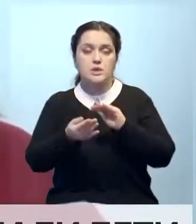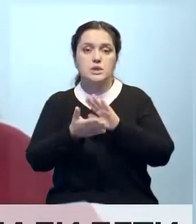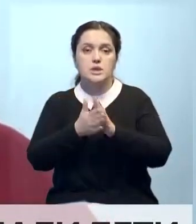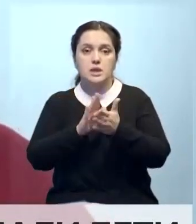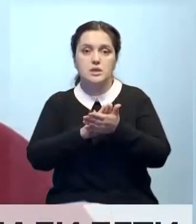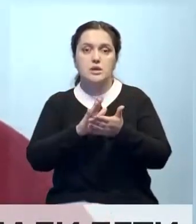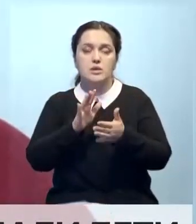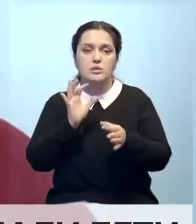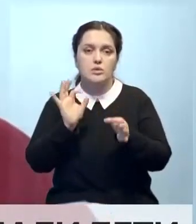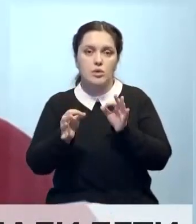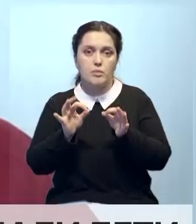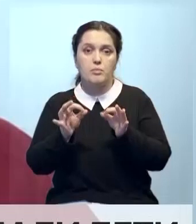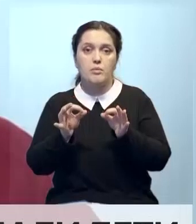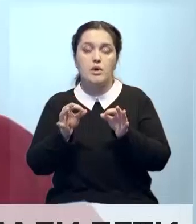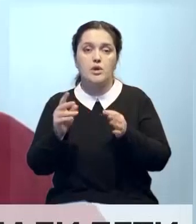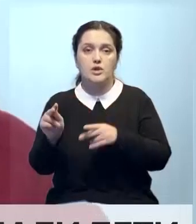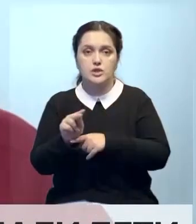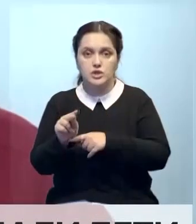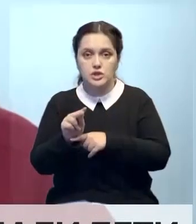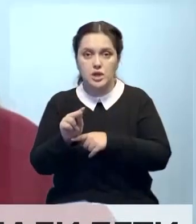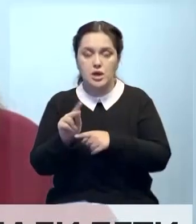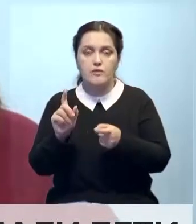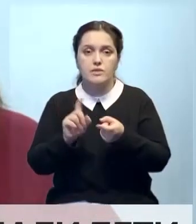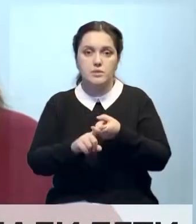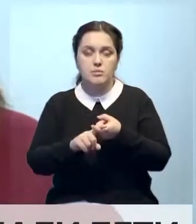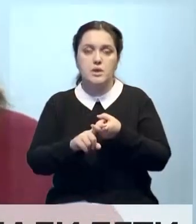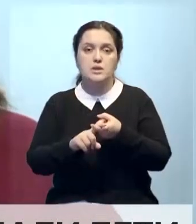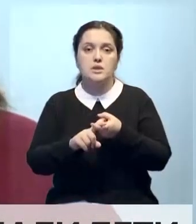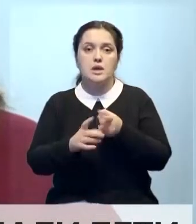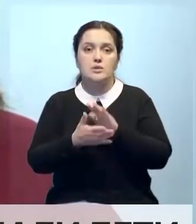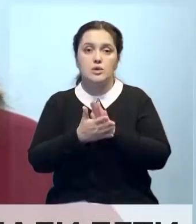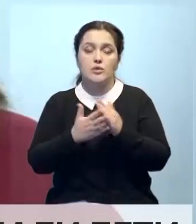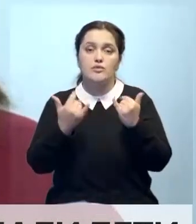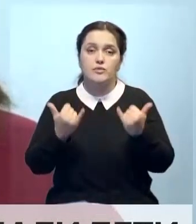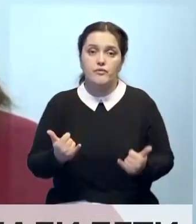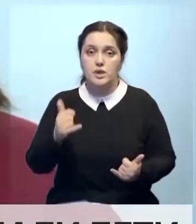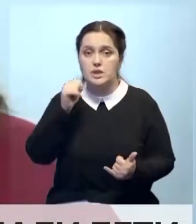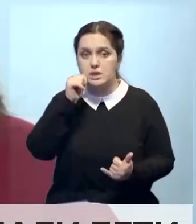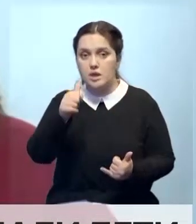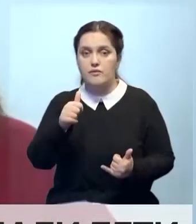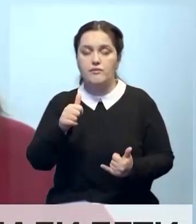настоящее время стабильное. Получает лечение. В зависимости от ситуации, сегодня или завтра выпишем из стационара.